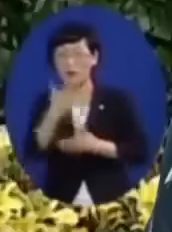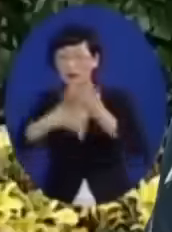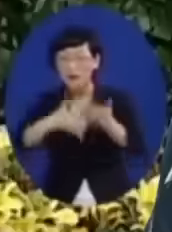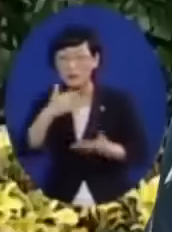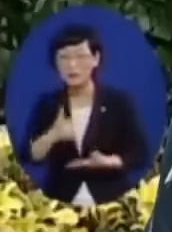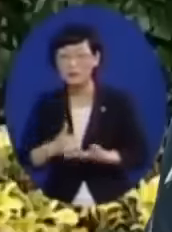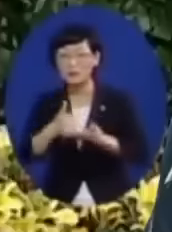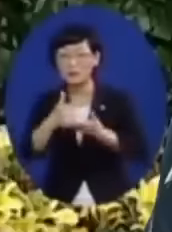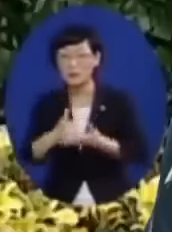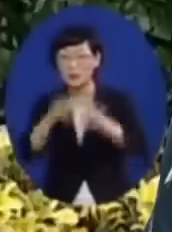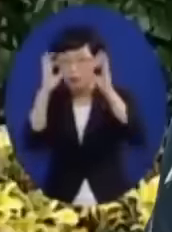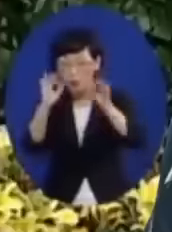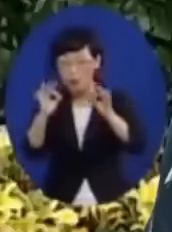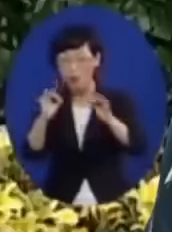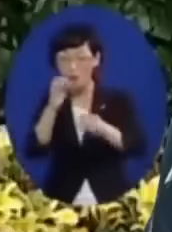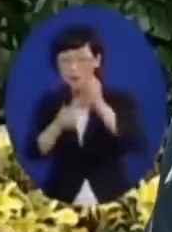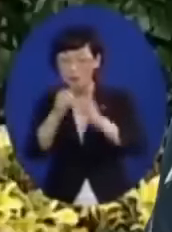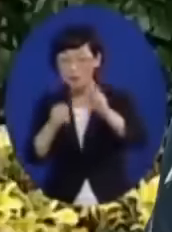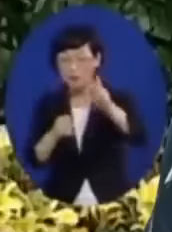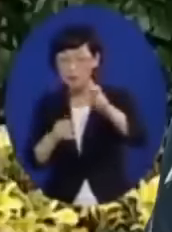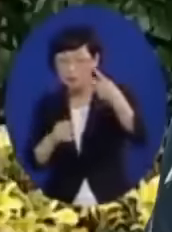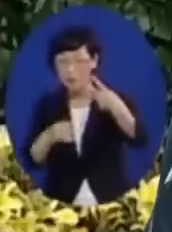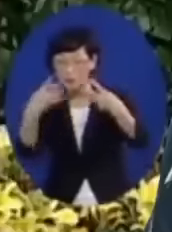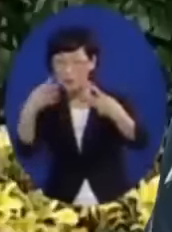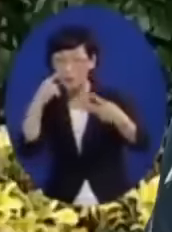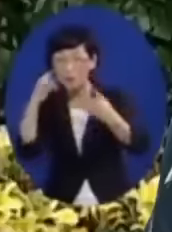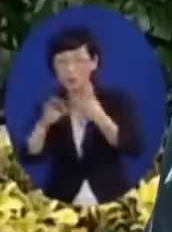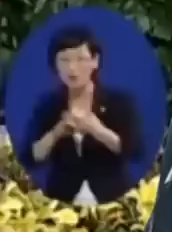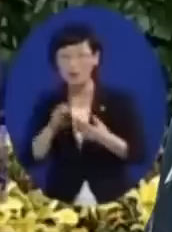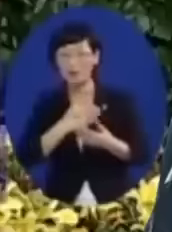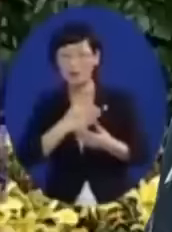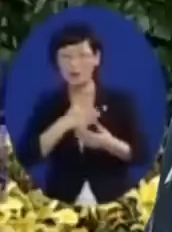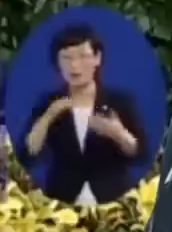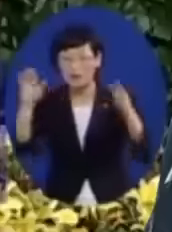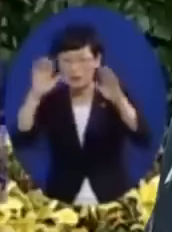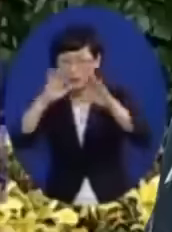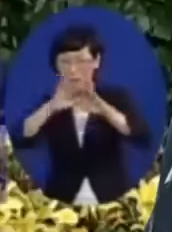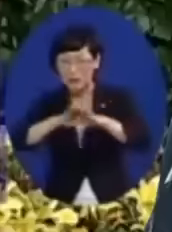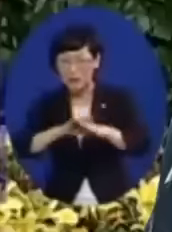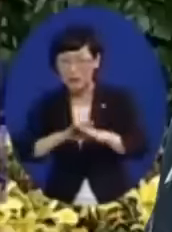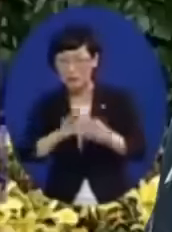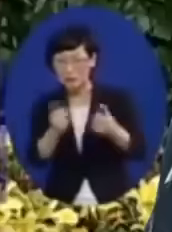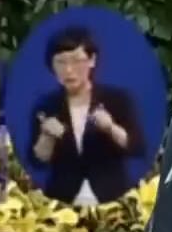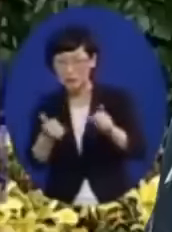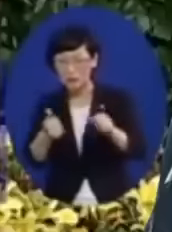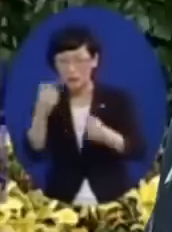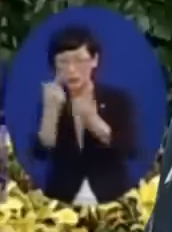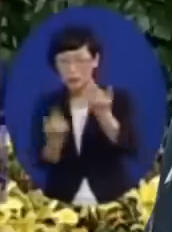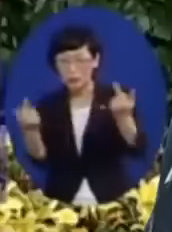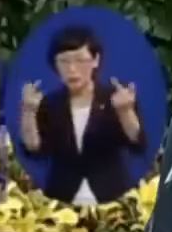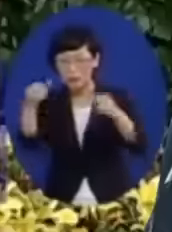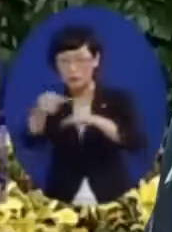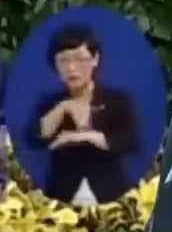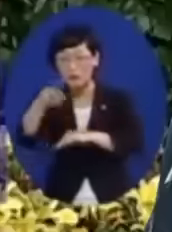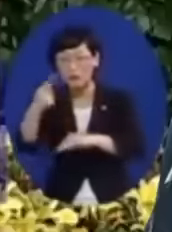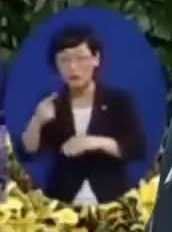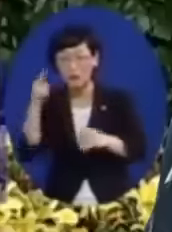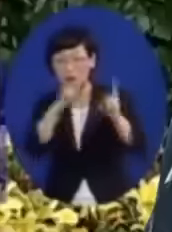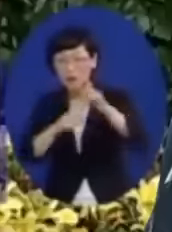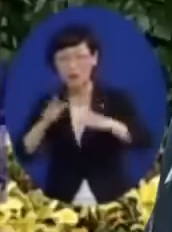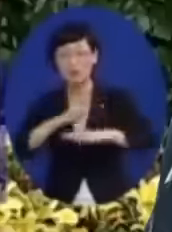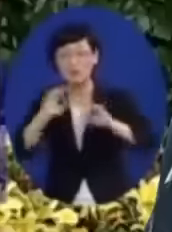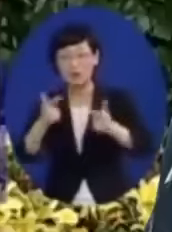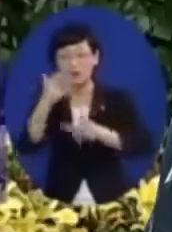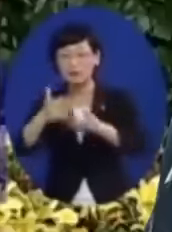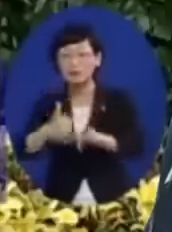하나님을 보고 살면 시편 23편 4절 같이 내가 사망의 엄침한 골짜기로 다닐지라도 해를 두려워하지 않을 것은 주께서